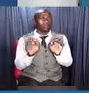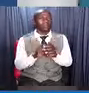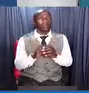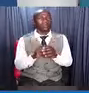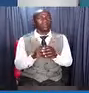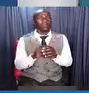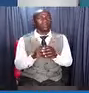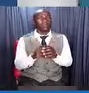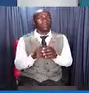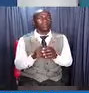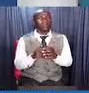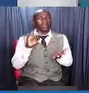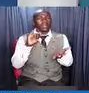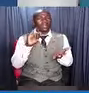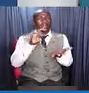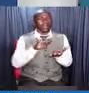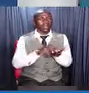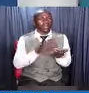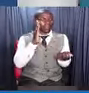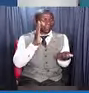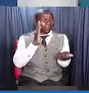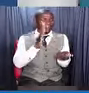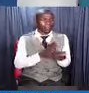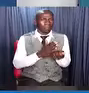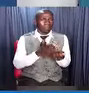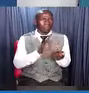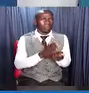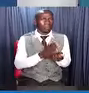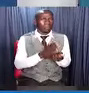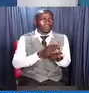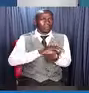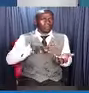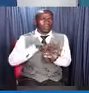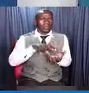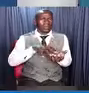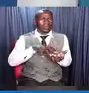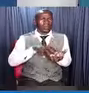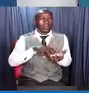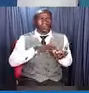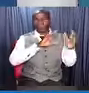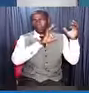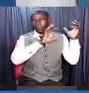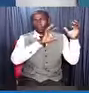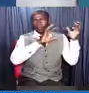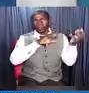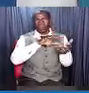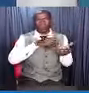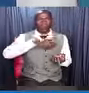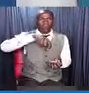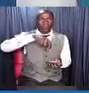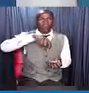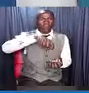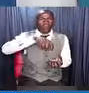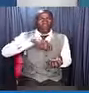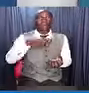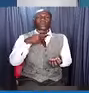hungry. Ule muhogo umepikwa hata umetiwa nazi. The cassava has been prepared with some coconut. Na ulala unasema jana sikupata chakula.